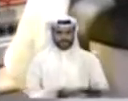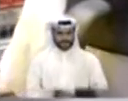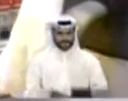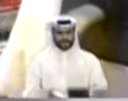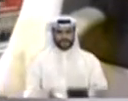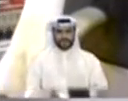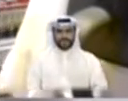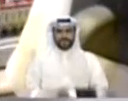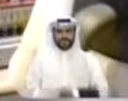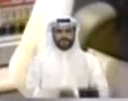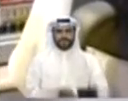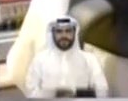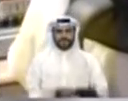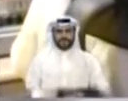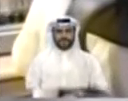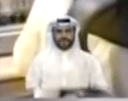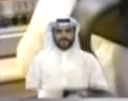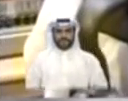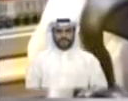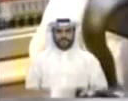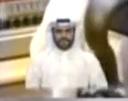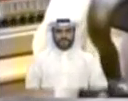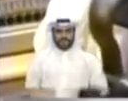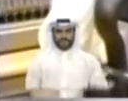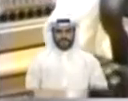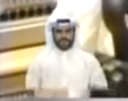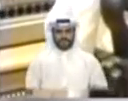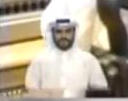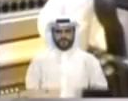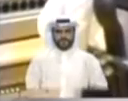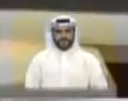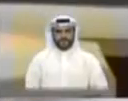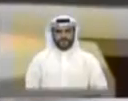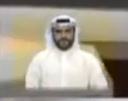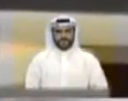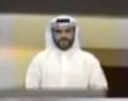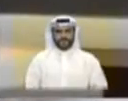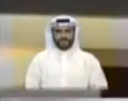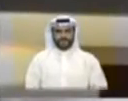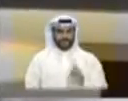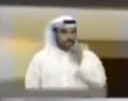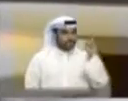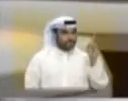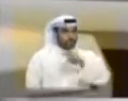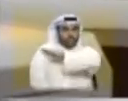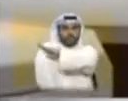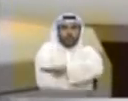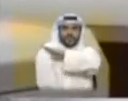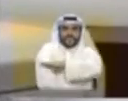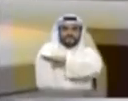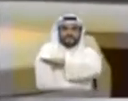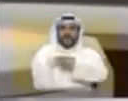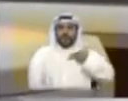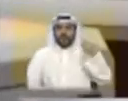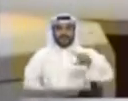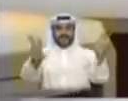برنامج العيد فرحه، وانهم قاعدين يشاركون الاذاعه بشكل عام في برامجها تغطيه خاصه للاذاعه. موظفو الاذاعه هم